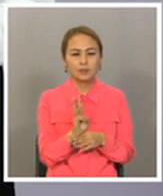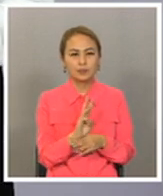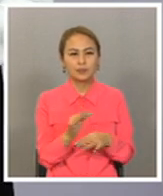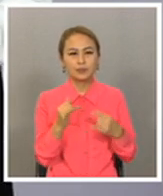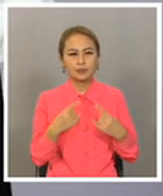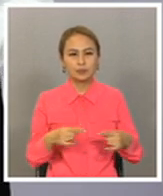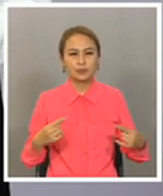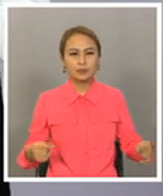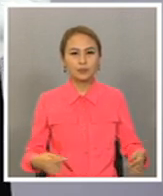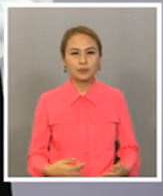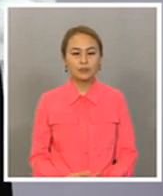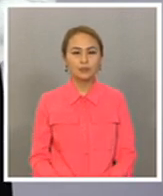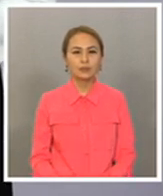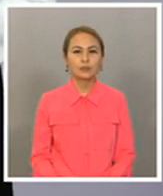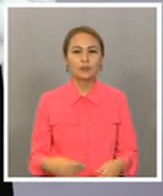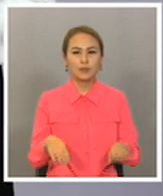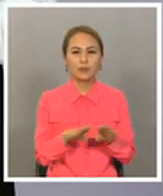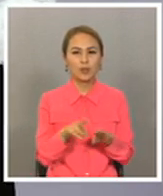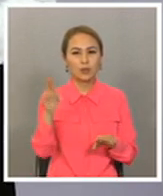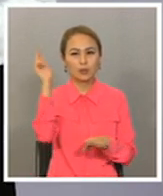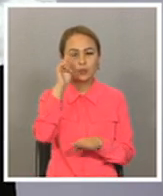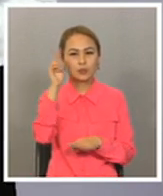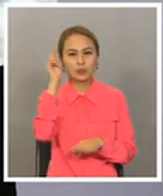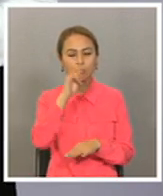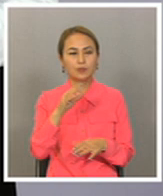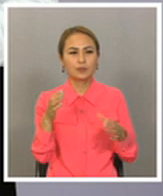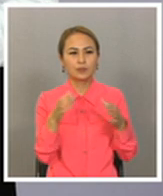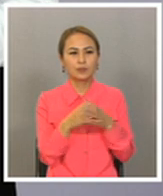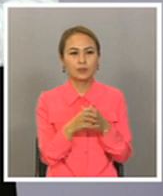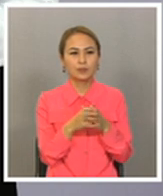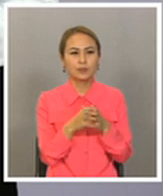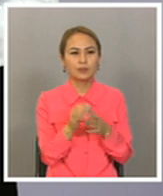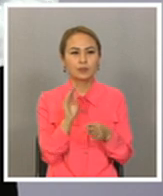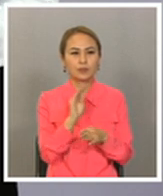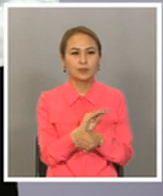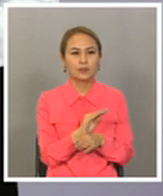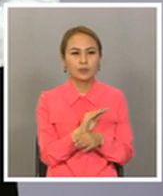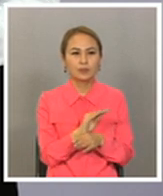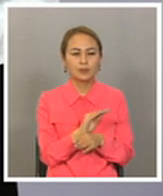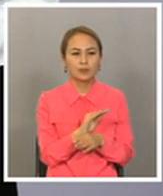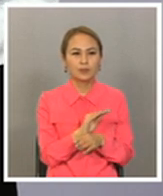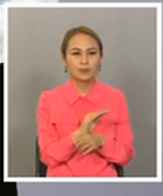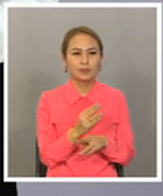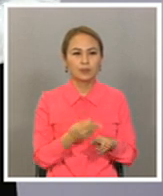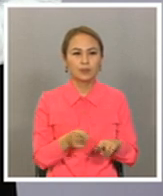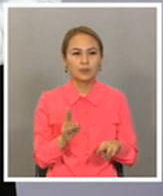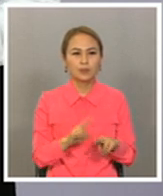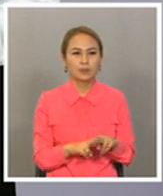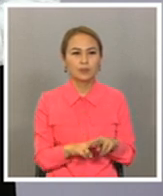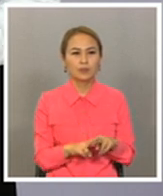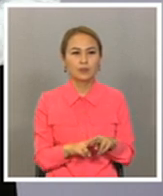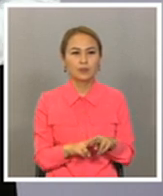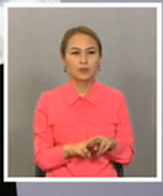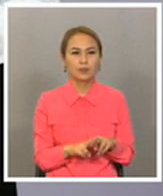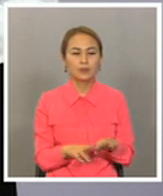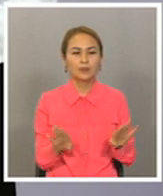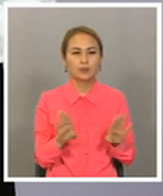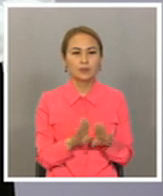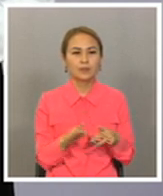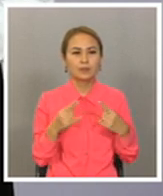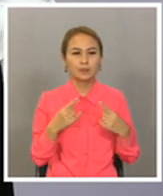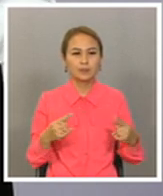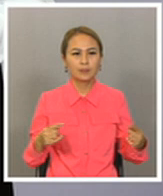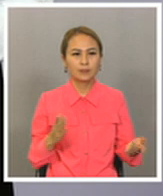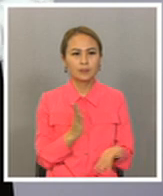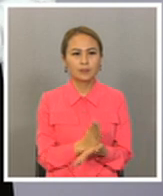басқа. Міне оқушылар, сіздерге берілген ақпараттар мен деректер негізінде осындай кесте құруға болады